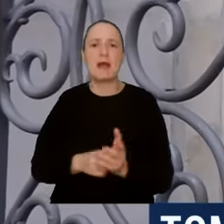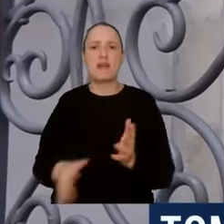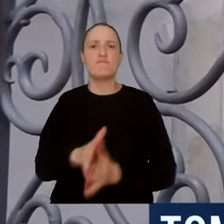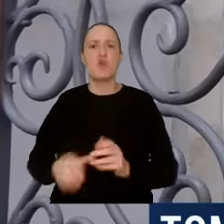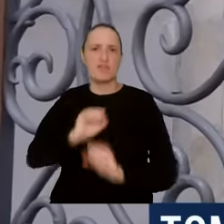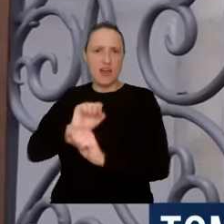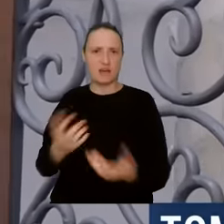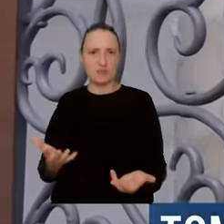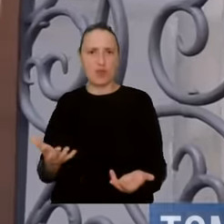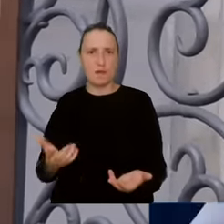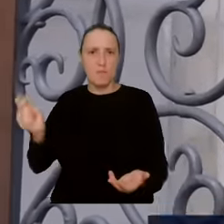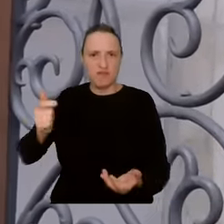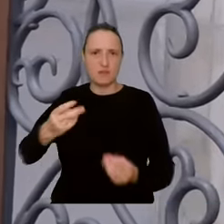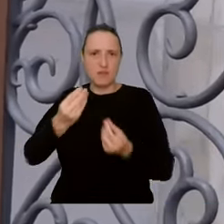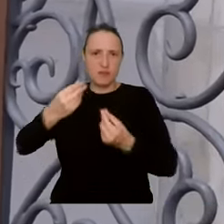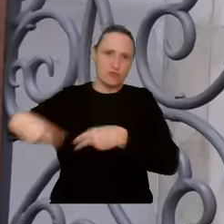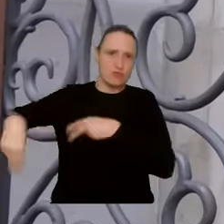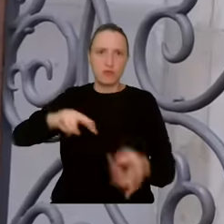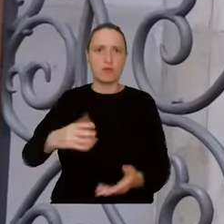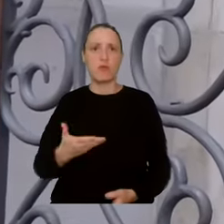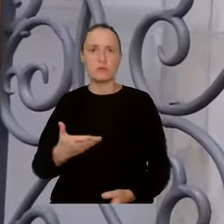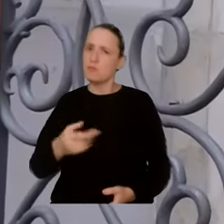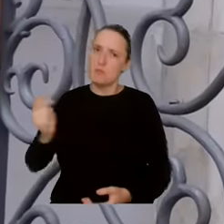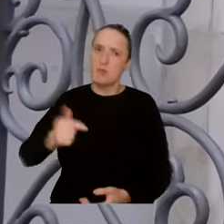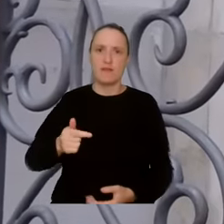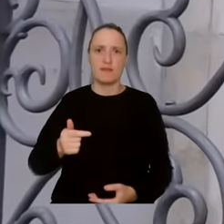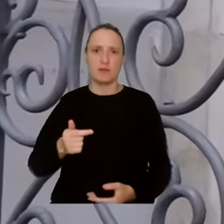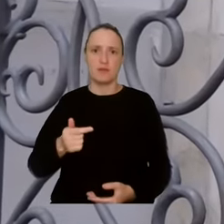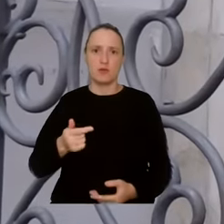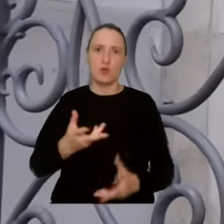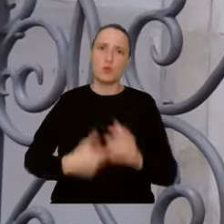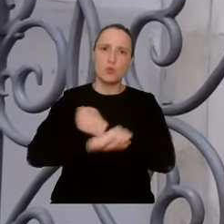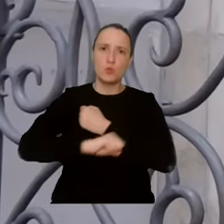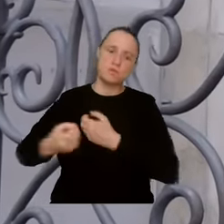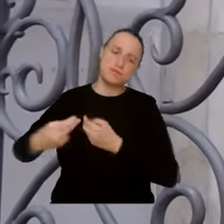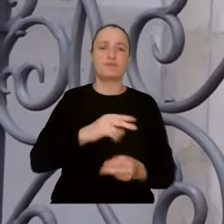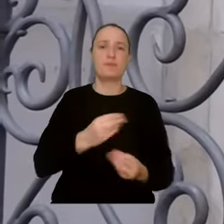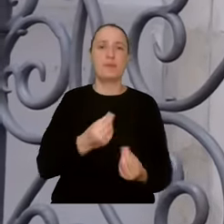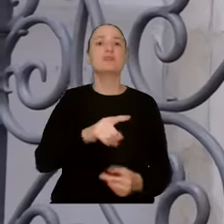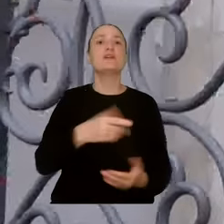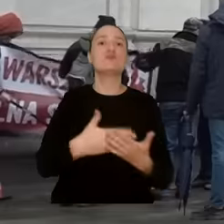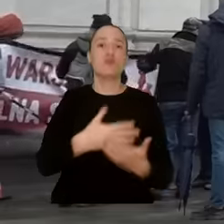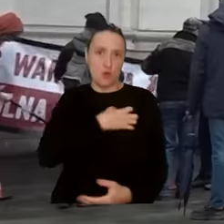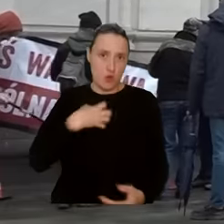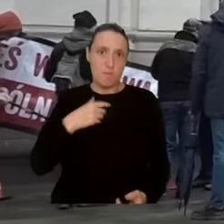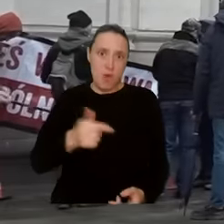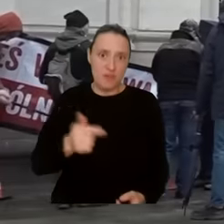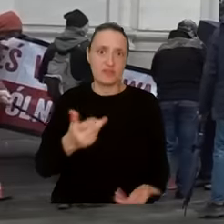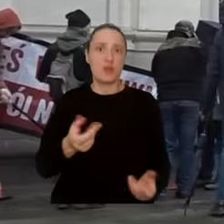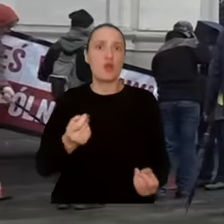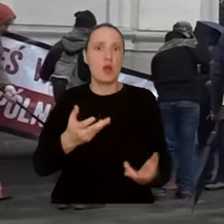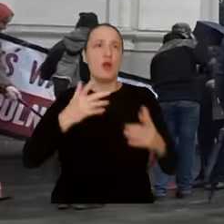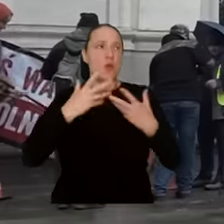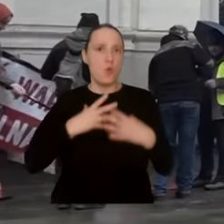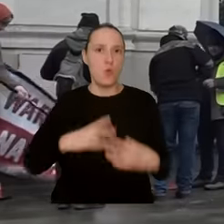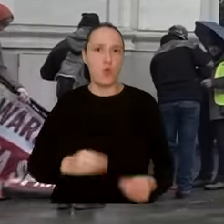powinny być wprowadzone jak najszybciej do tego, żeby nasze gospodarstwa mogły złapać ten oddech. Obecna władza na